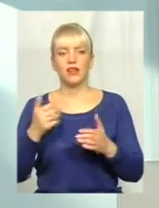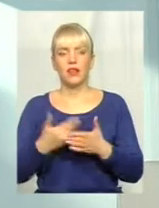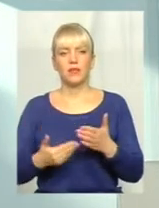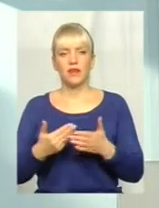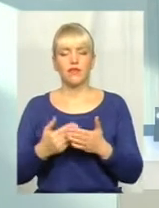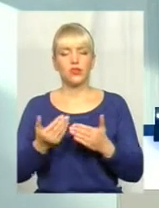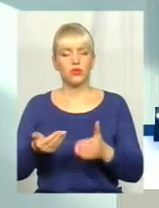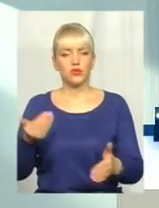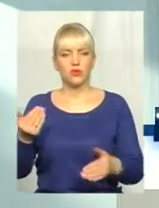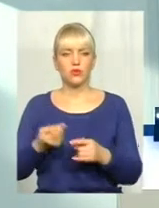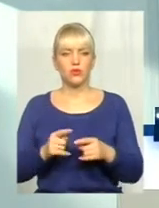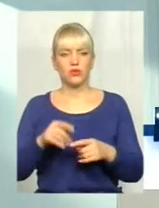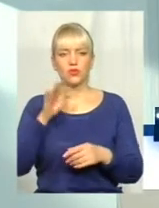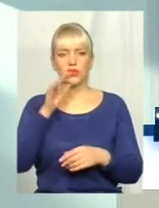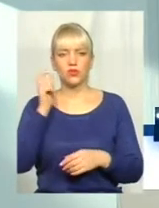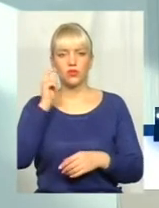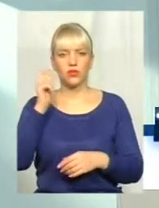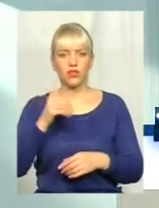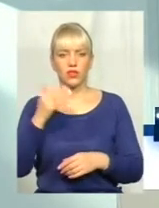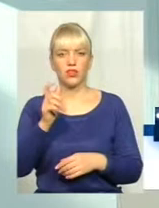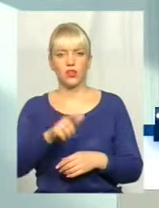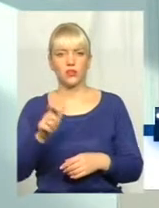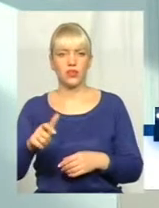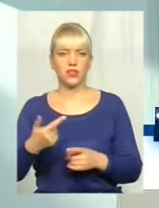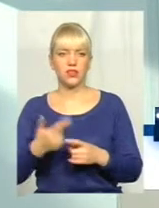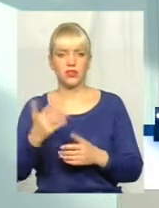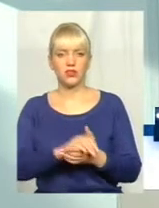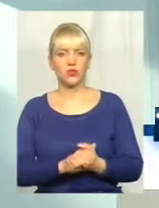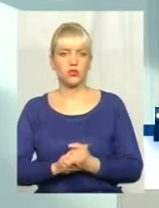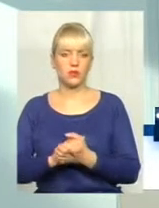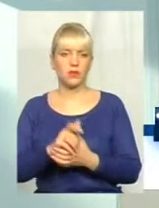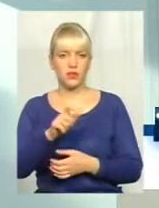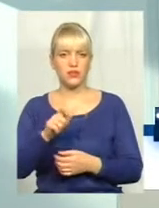цього часу Україна, її громадяни і суспільство просто ще не